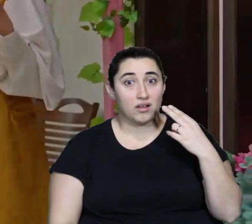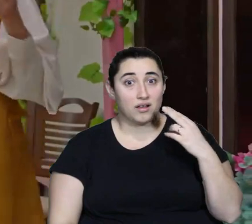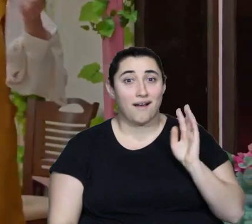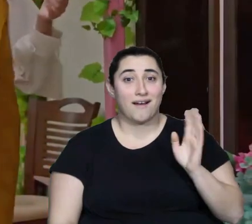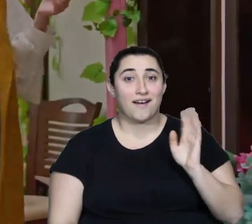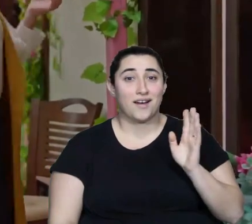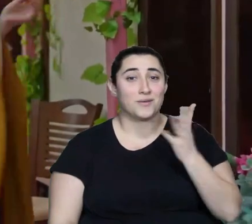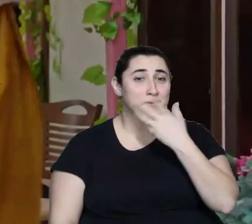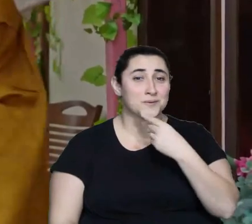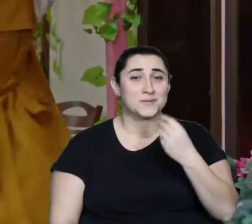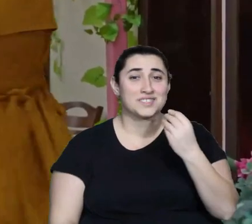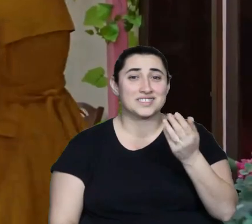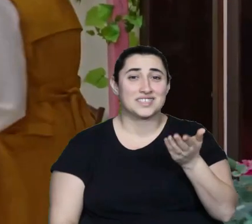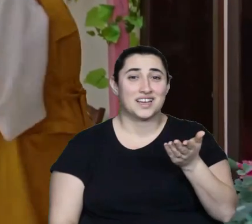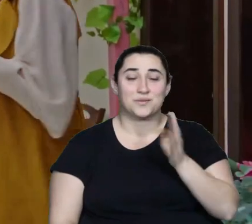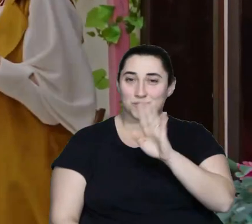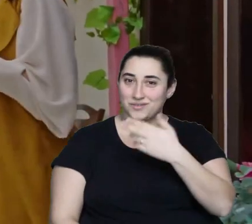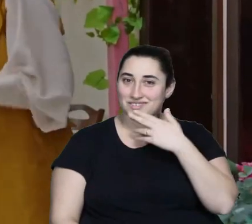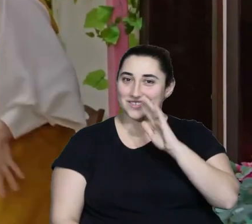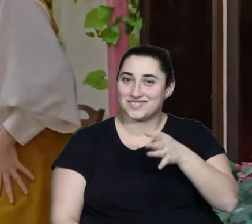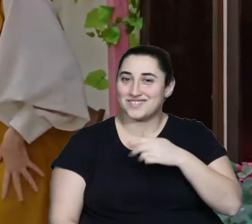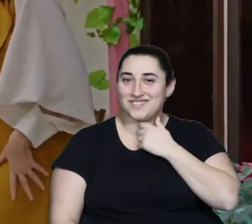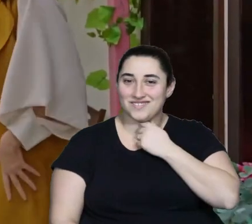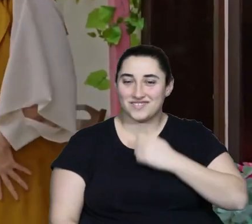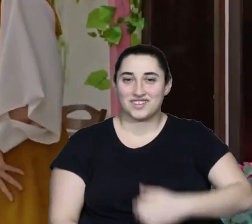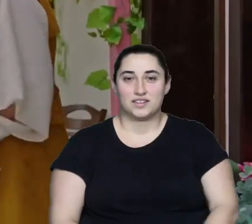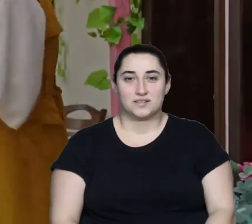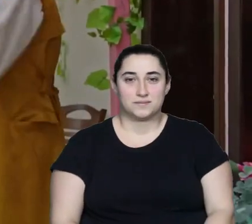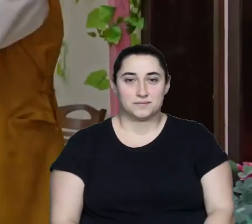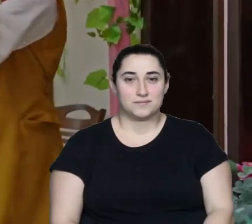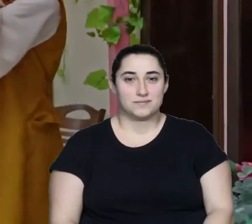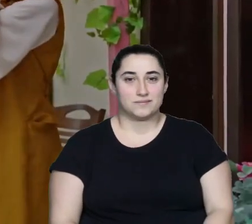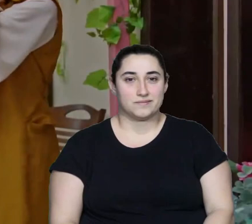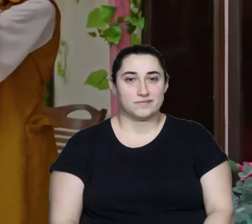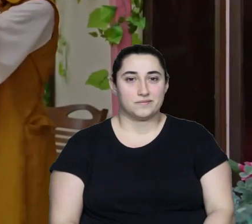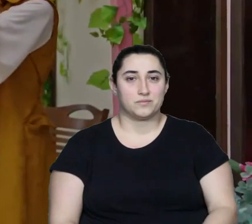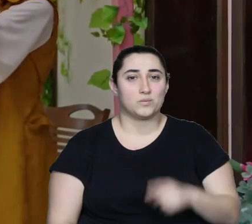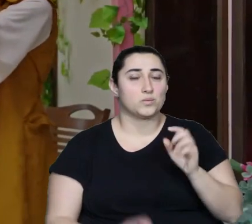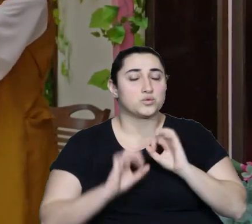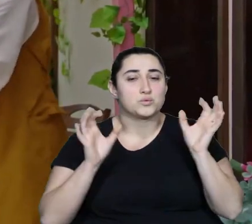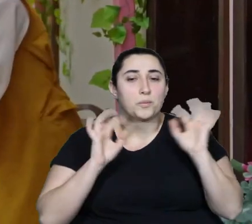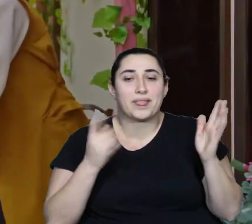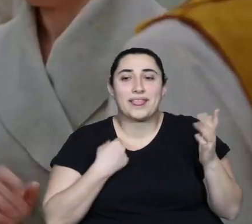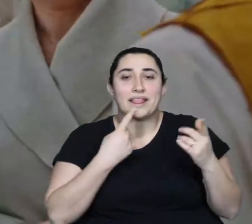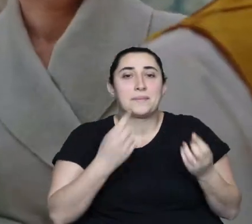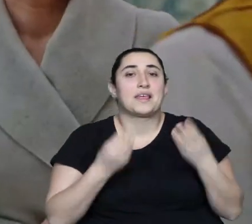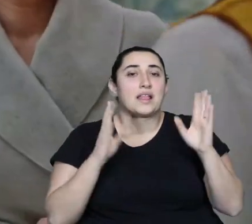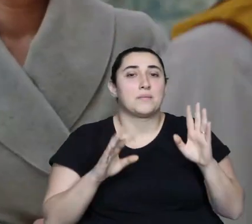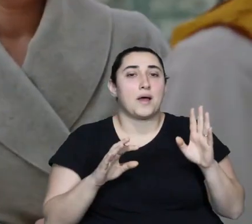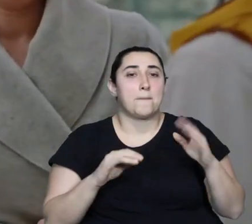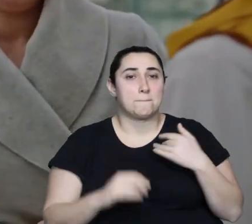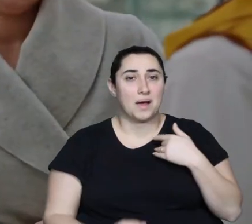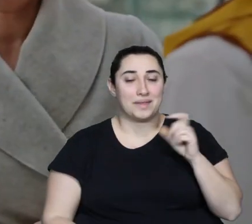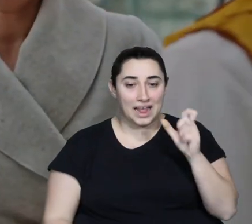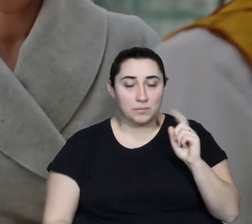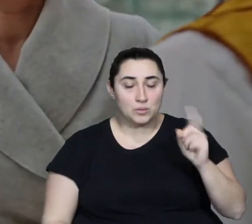Ay bu güzellik! Ay dur kız dur. Ay ne süpsün, ne mum, bunu karşılayamaz. Yani Kübra Çelik buna